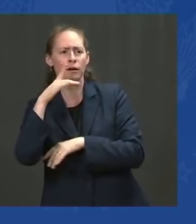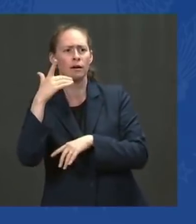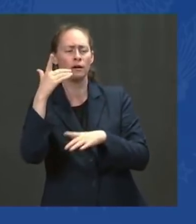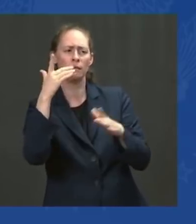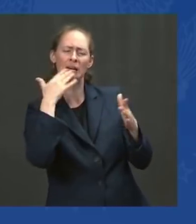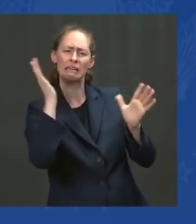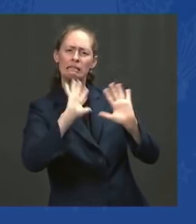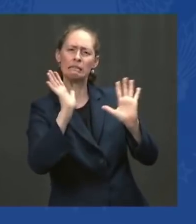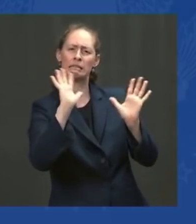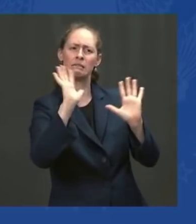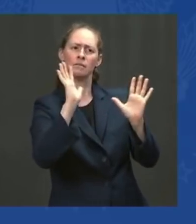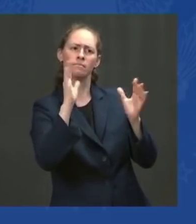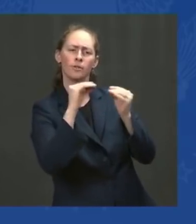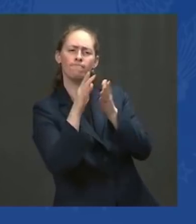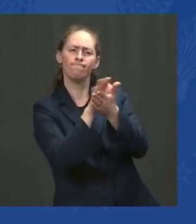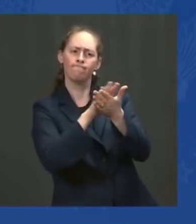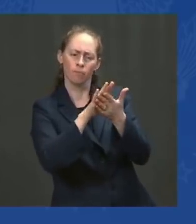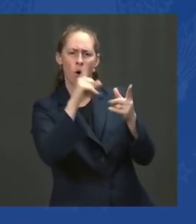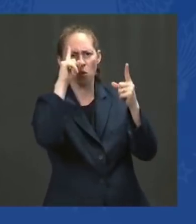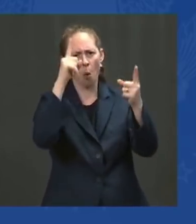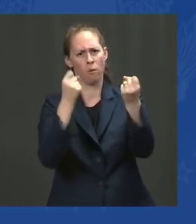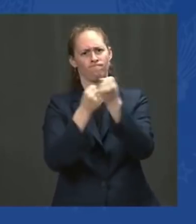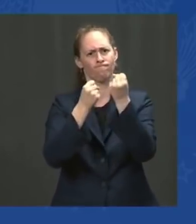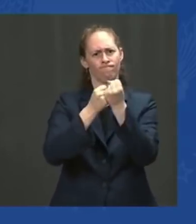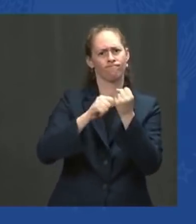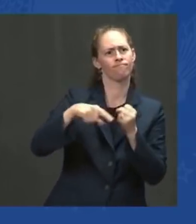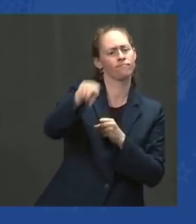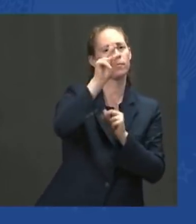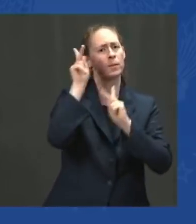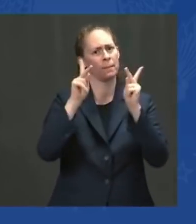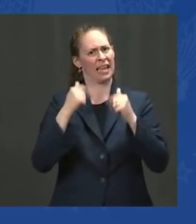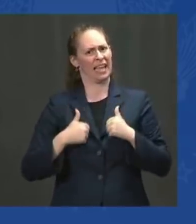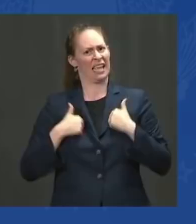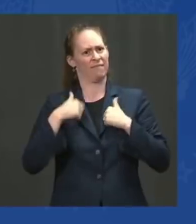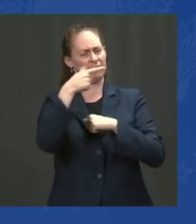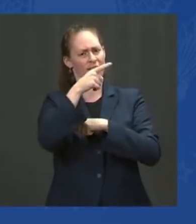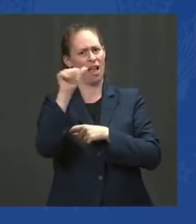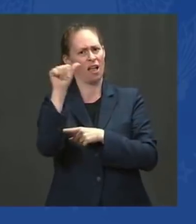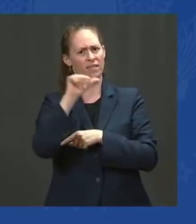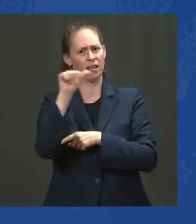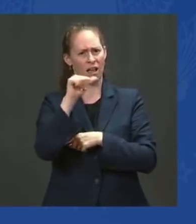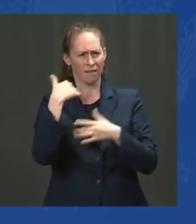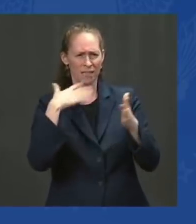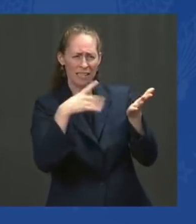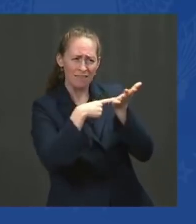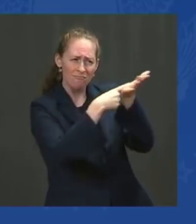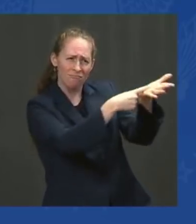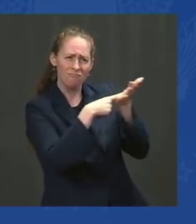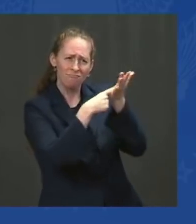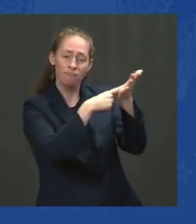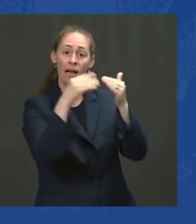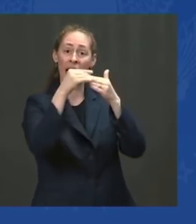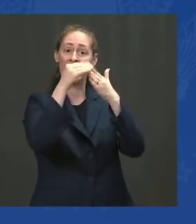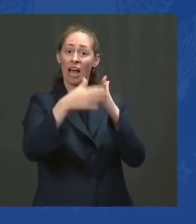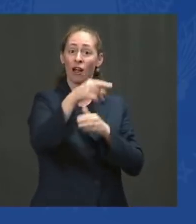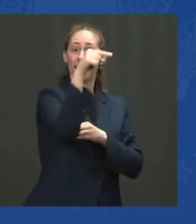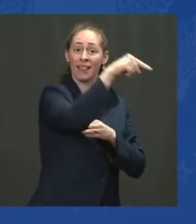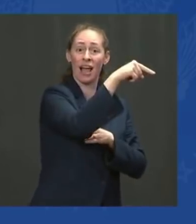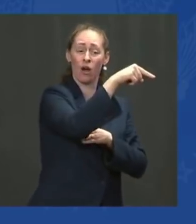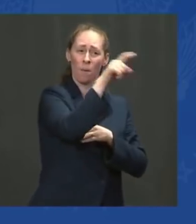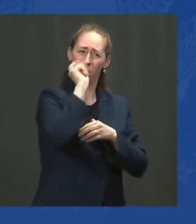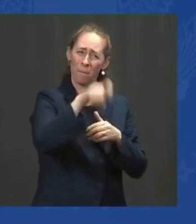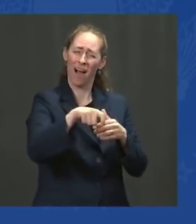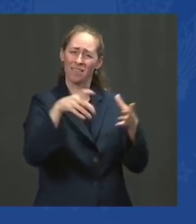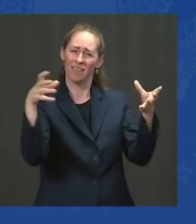都是当年川普和喀布尔谈判和这个塔利班谈判的时候双方达成了一个协议就